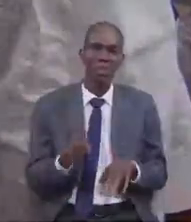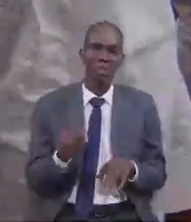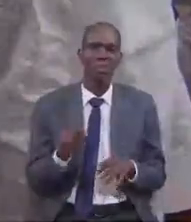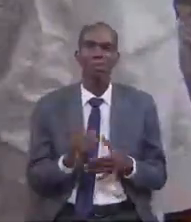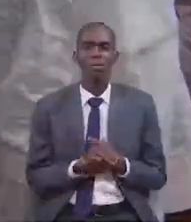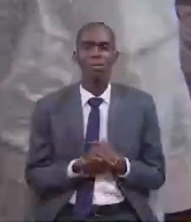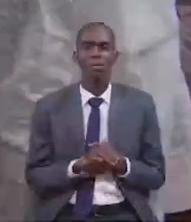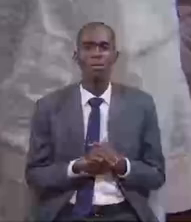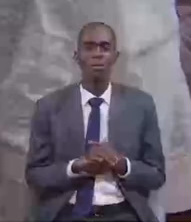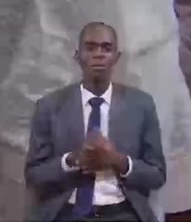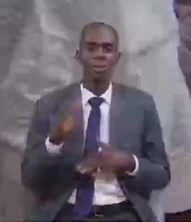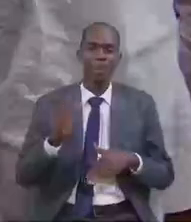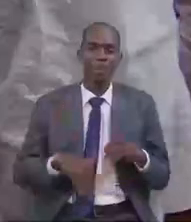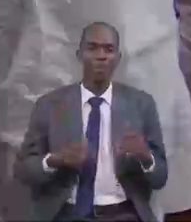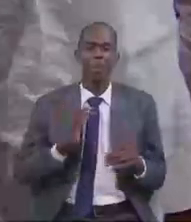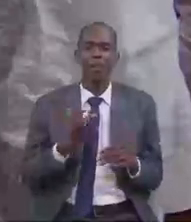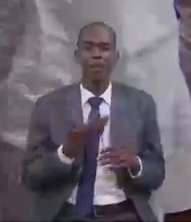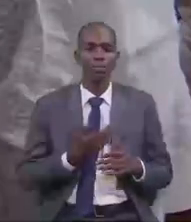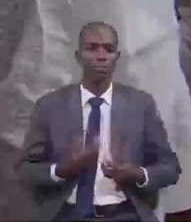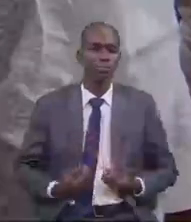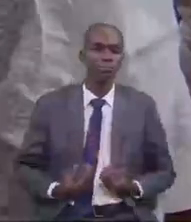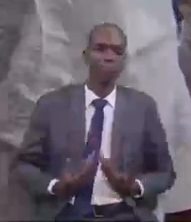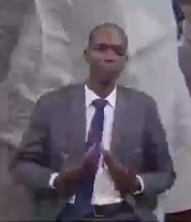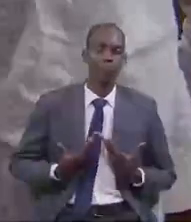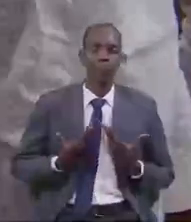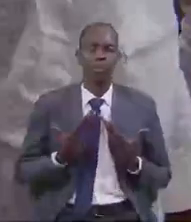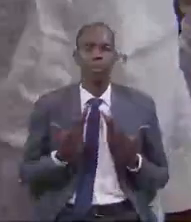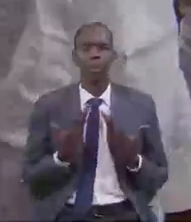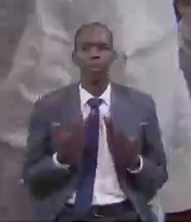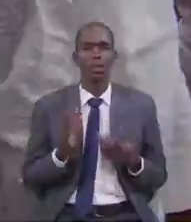que notre charisme, que notre don,